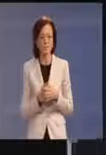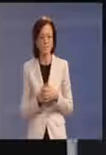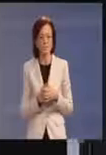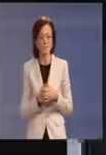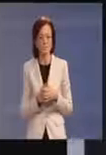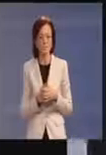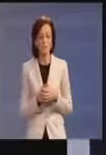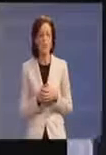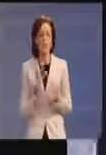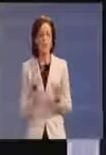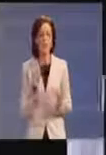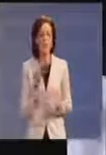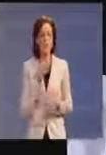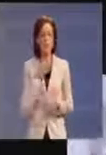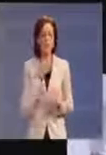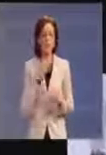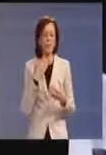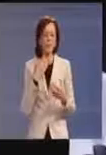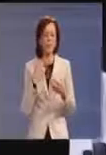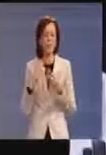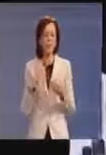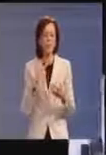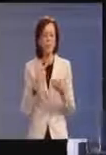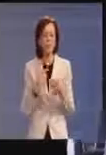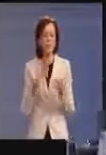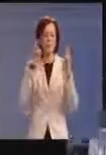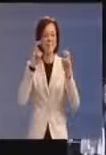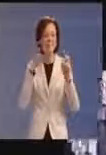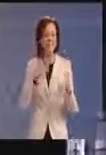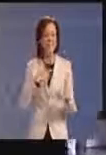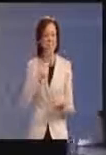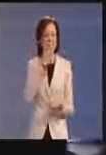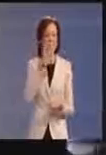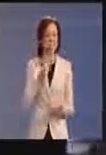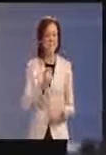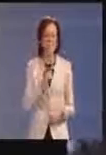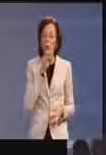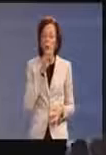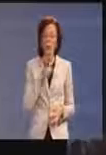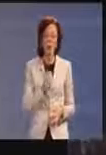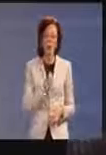Für Stimmung wurde mit dem Kabarettprogramm Giraffen können nicht husten gesorgt.